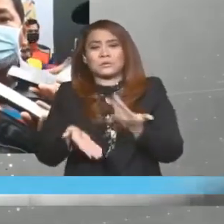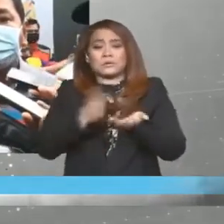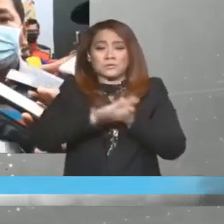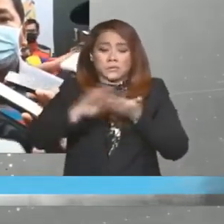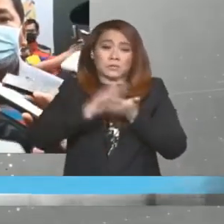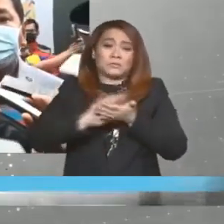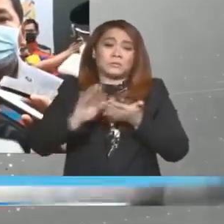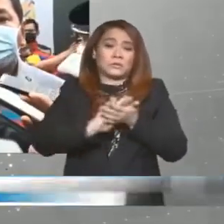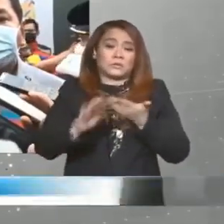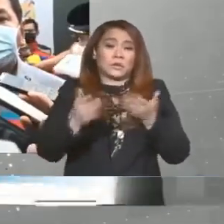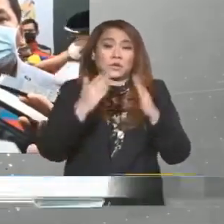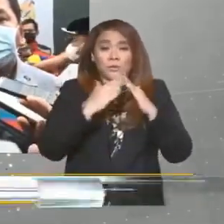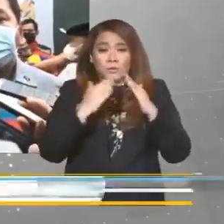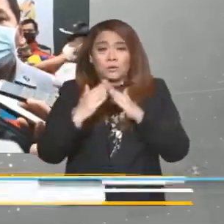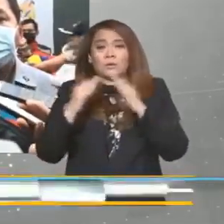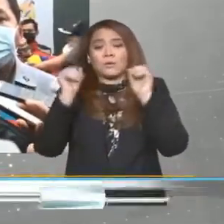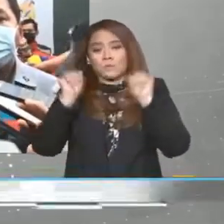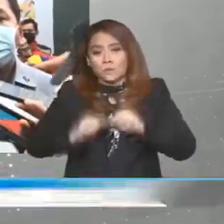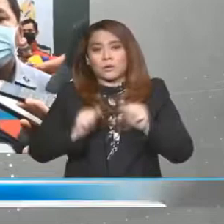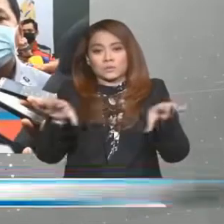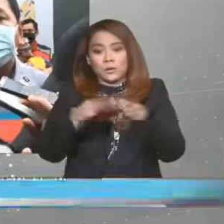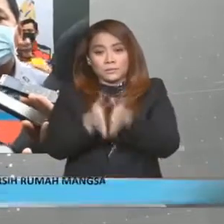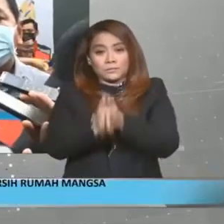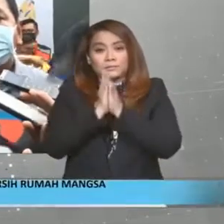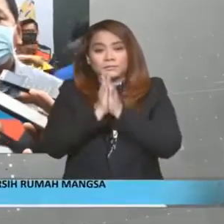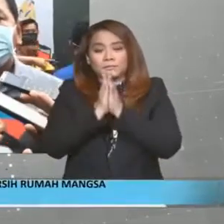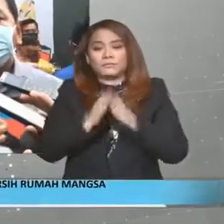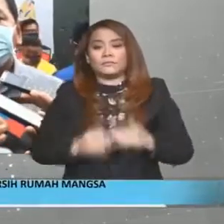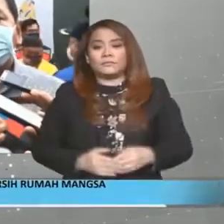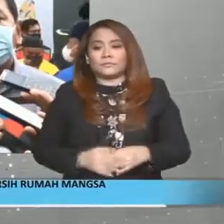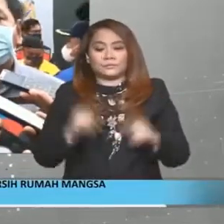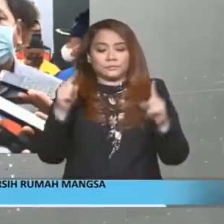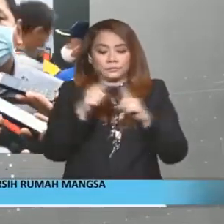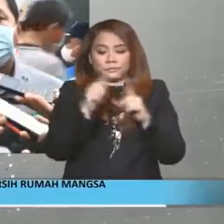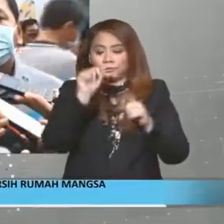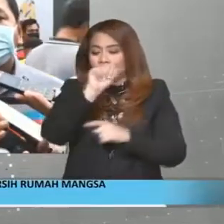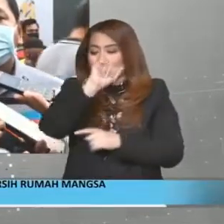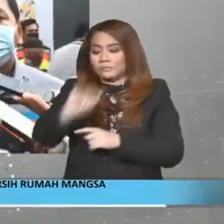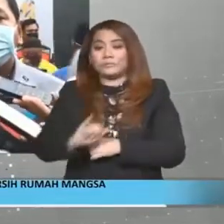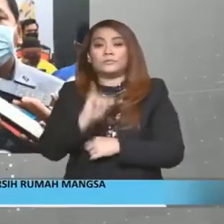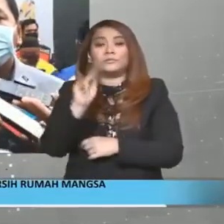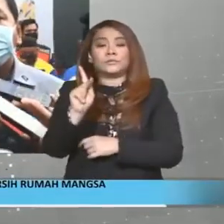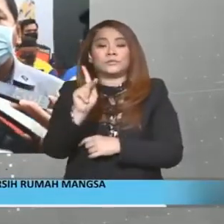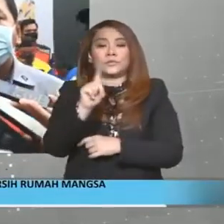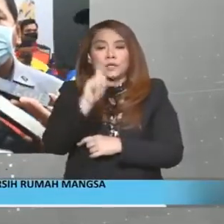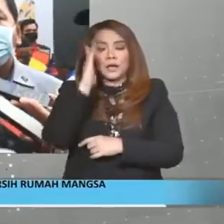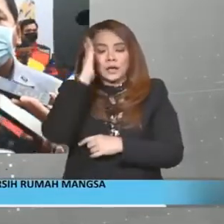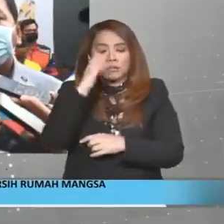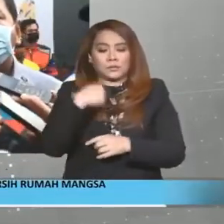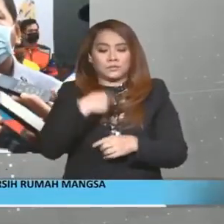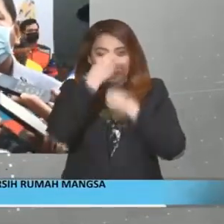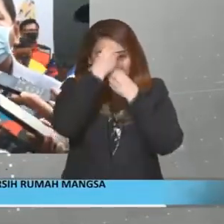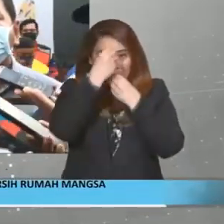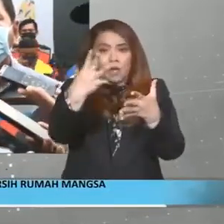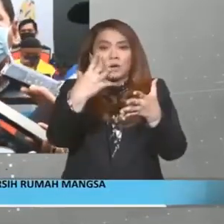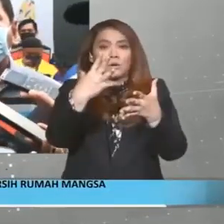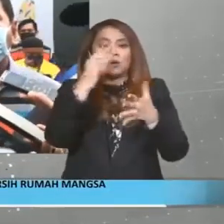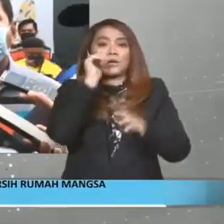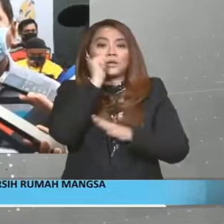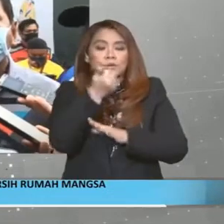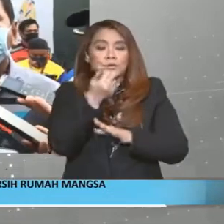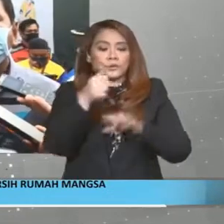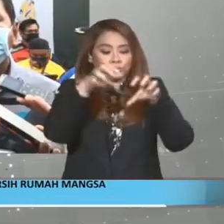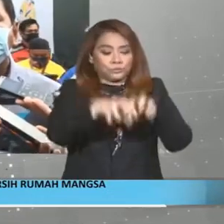rumah eh boleh mbakmu permohonan kepada zakat fase yang saya kan umum sampai SUV di